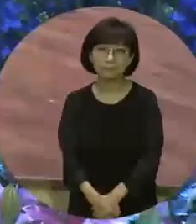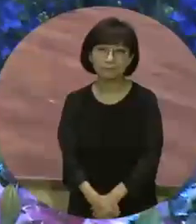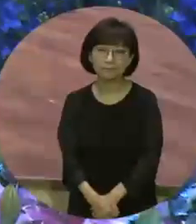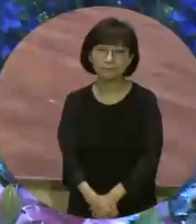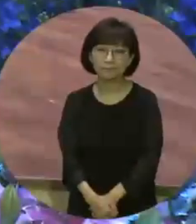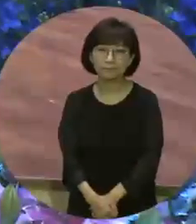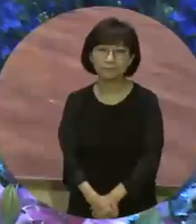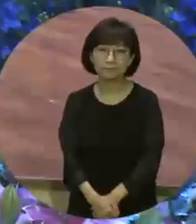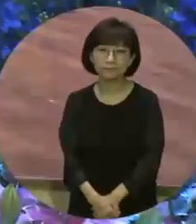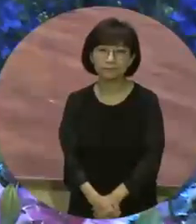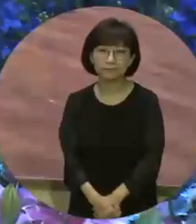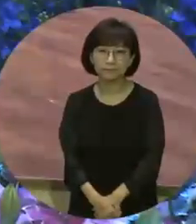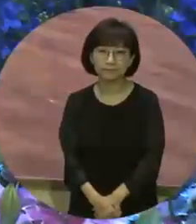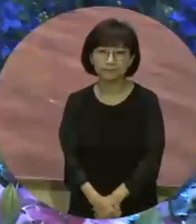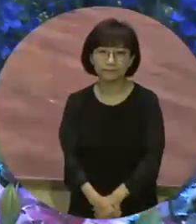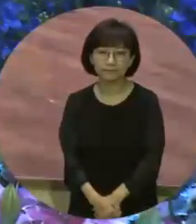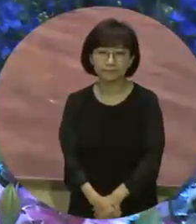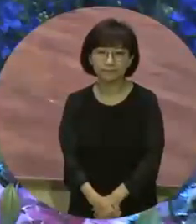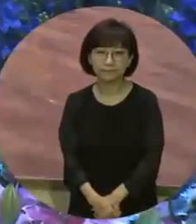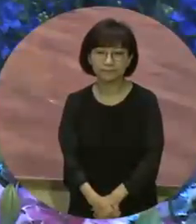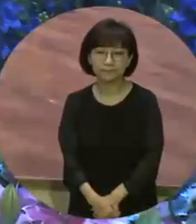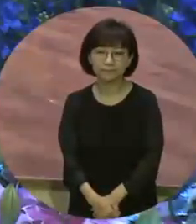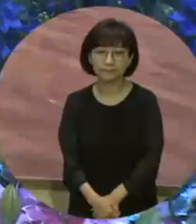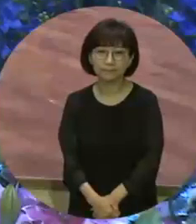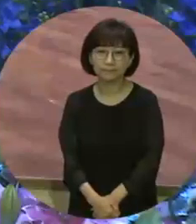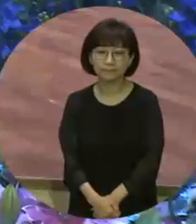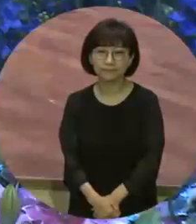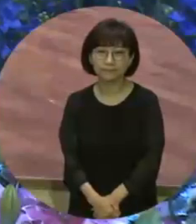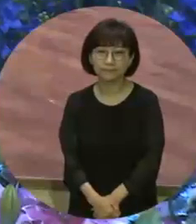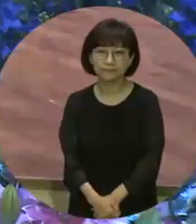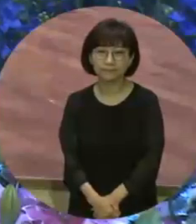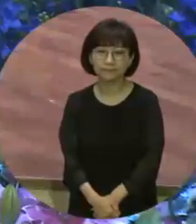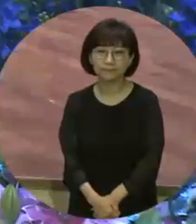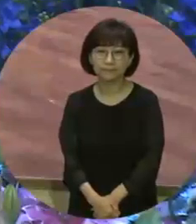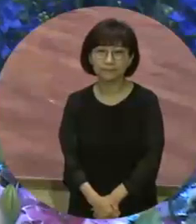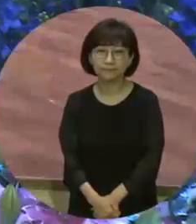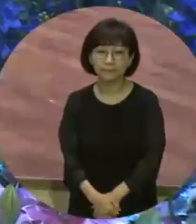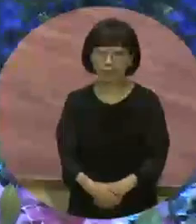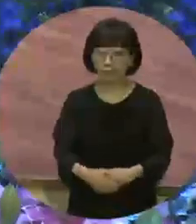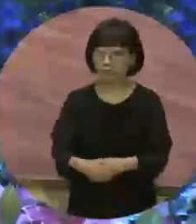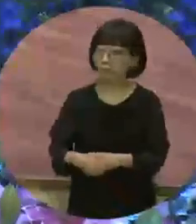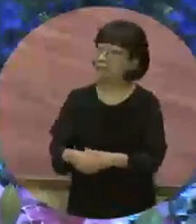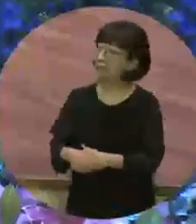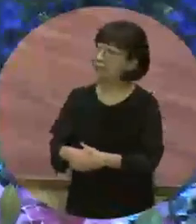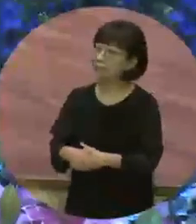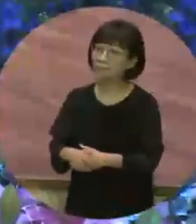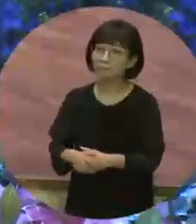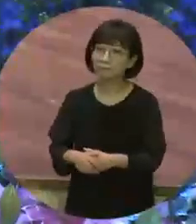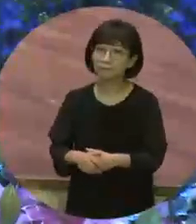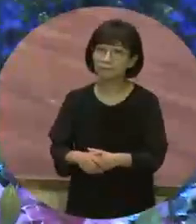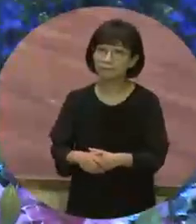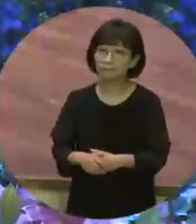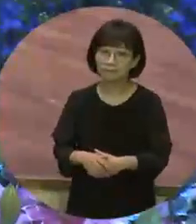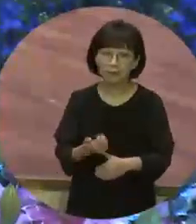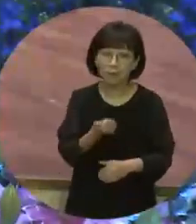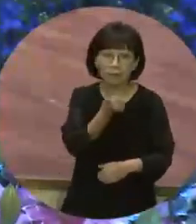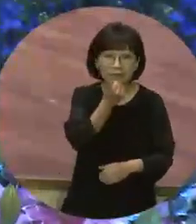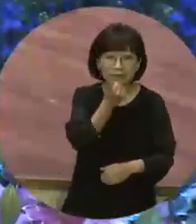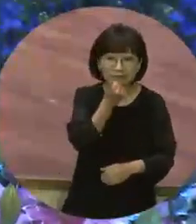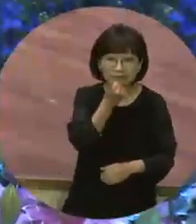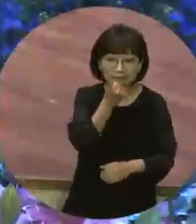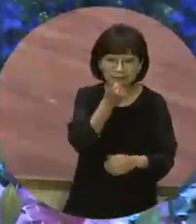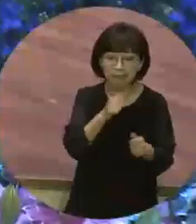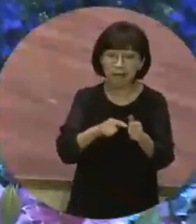거 힘이 없어서 아니에요. 하나님의 완벽한 마스터